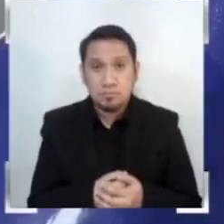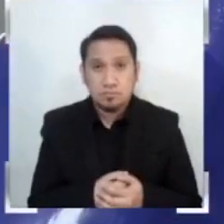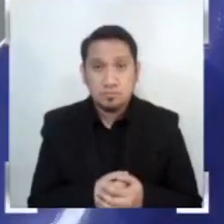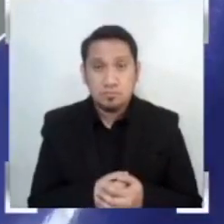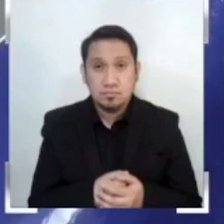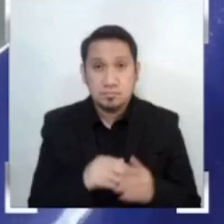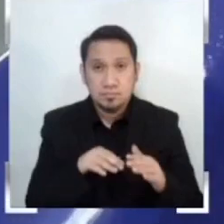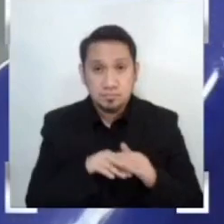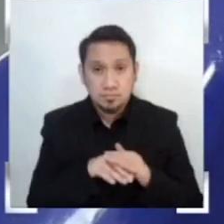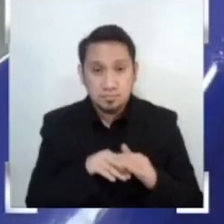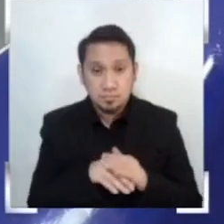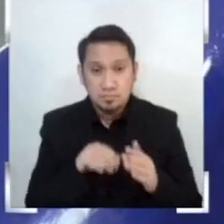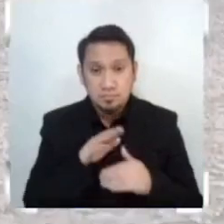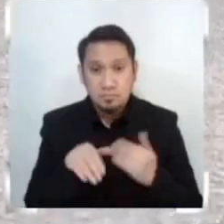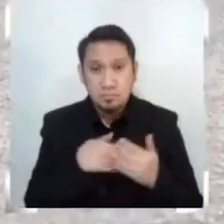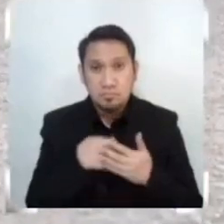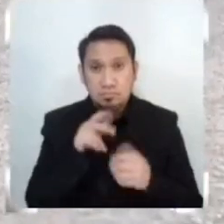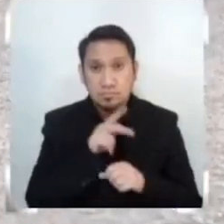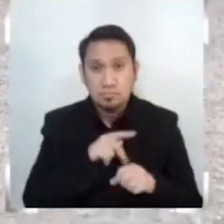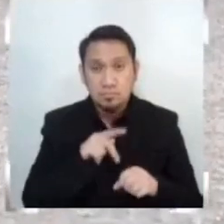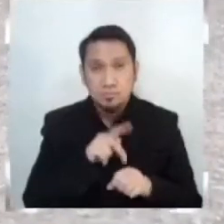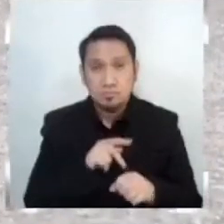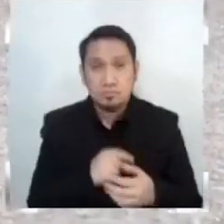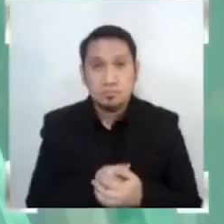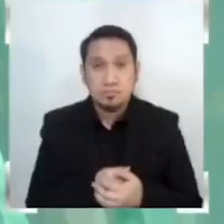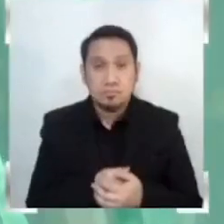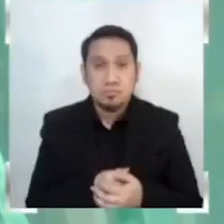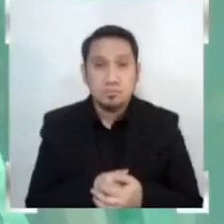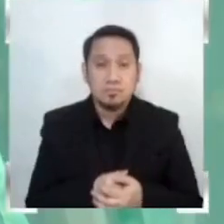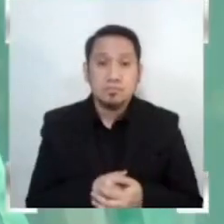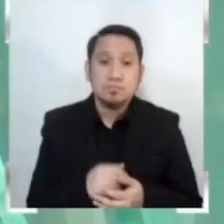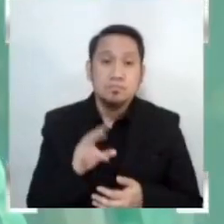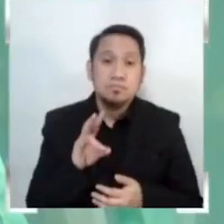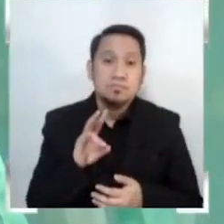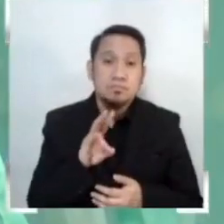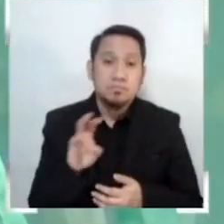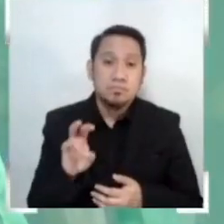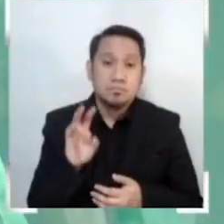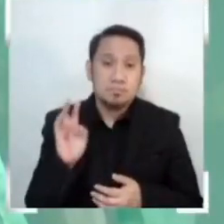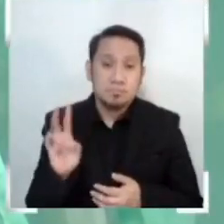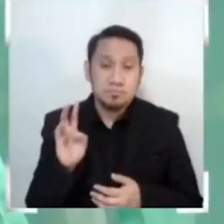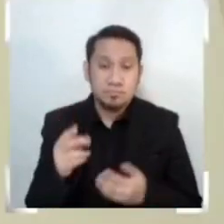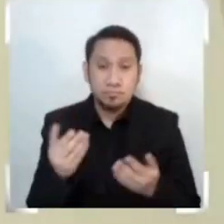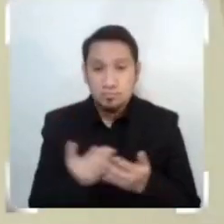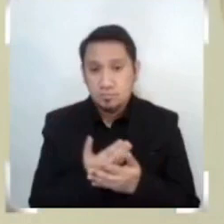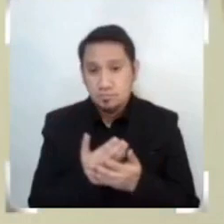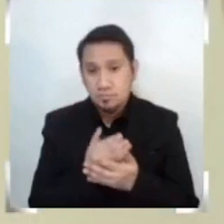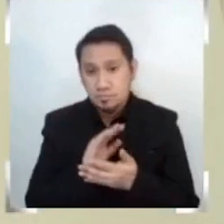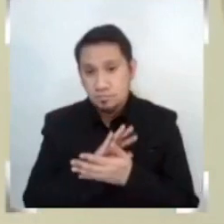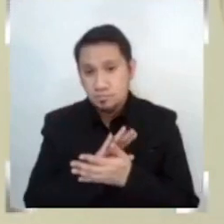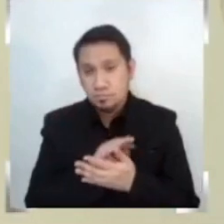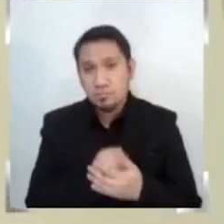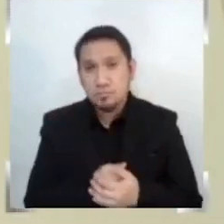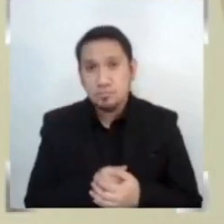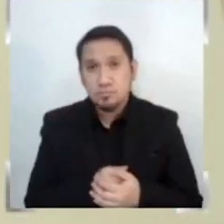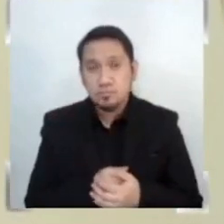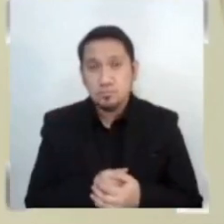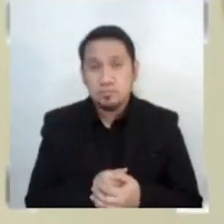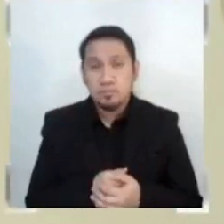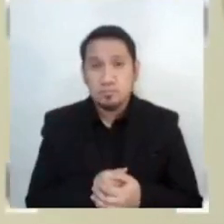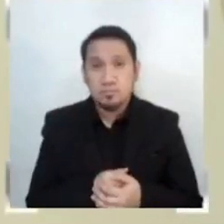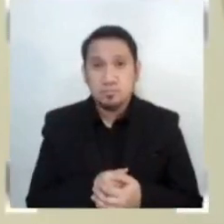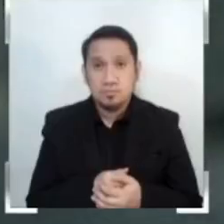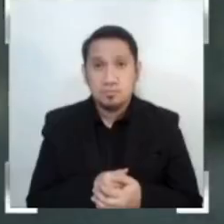rate sa buong bansa. Ngayong araw, 770 ang naitalang bagong COVID cases. 12 ang dagdag na